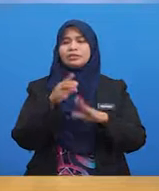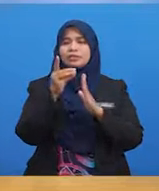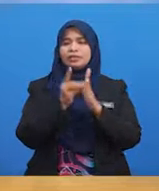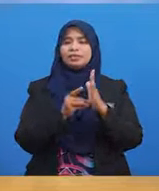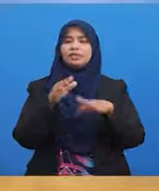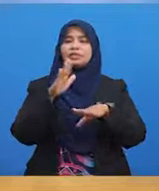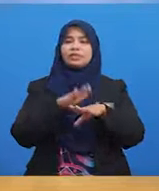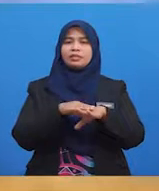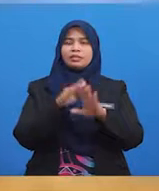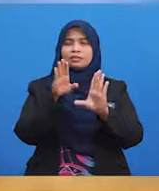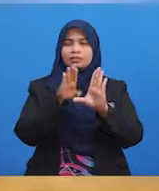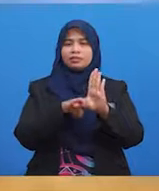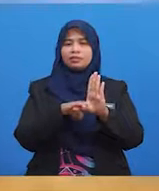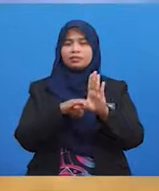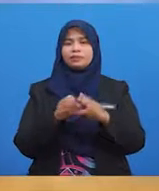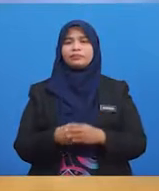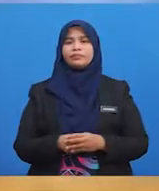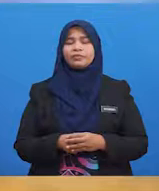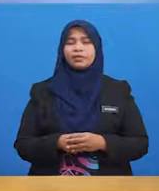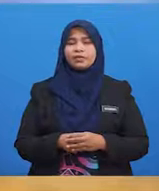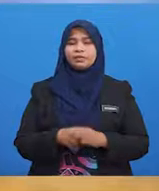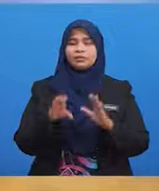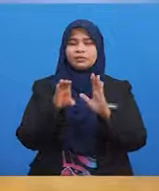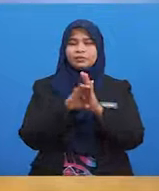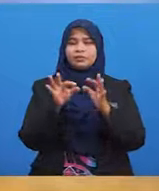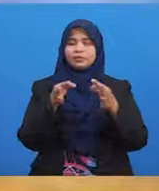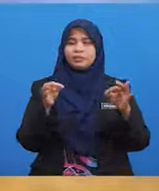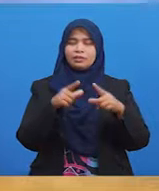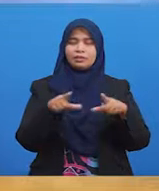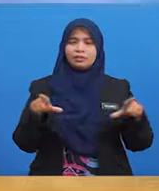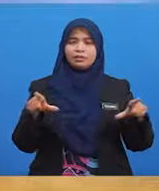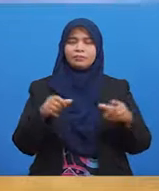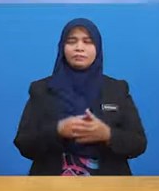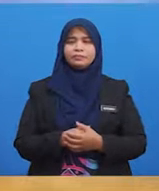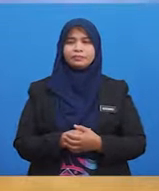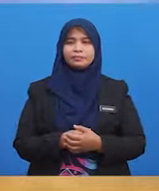kerusi. Contoh ayat yang lain ialah